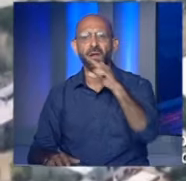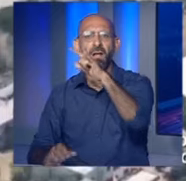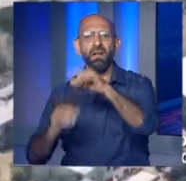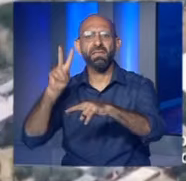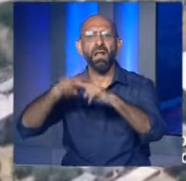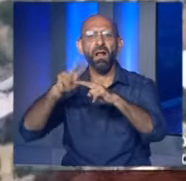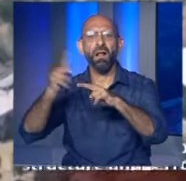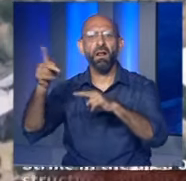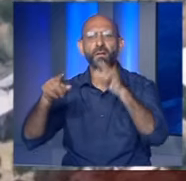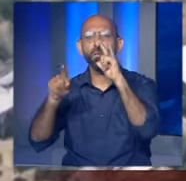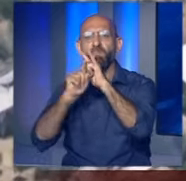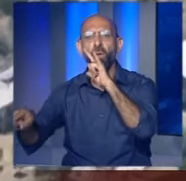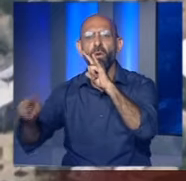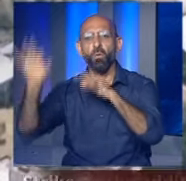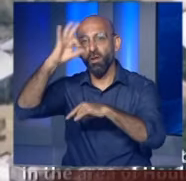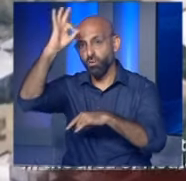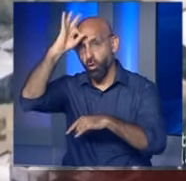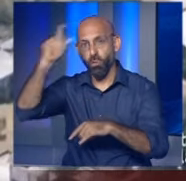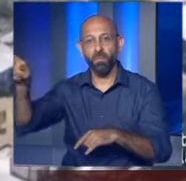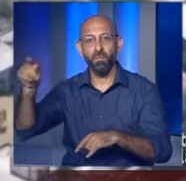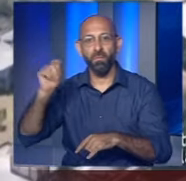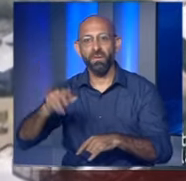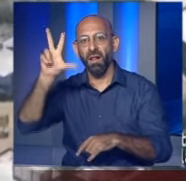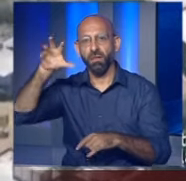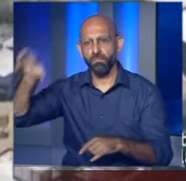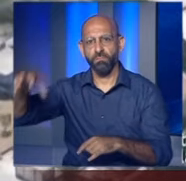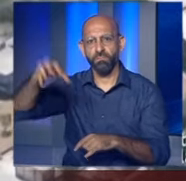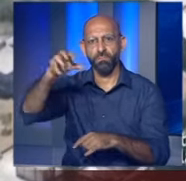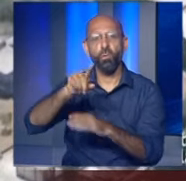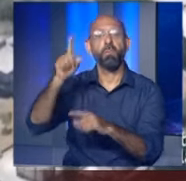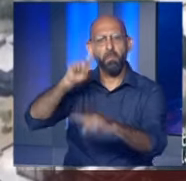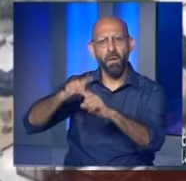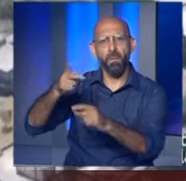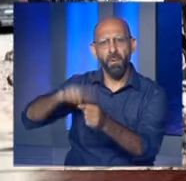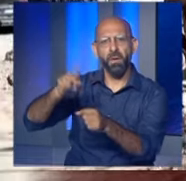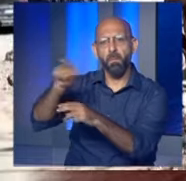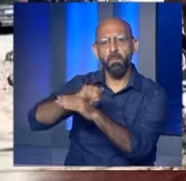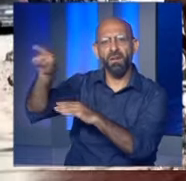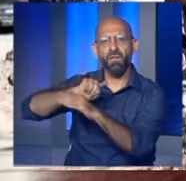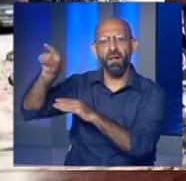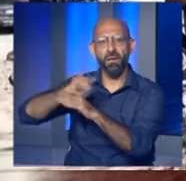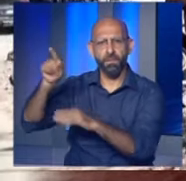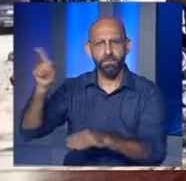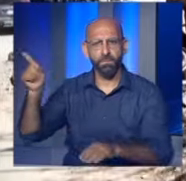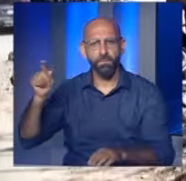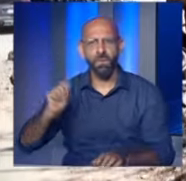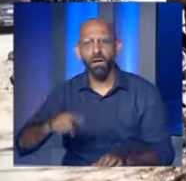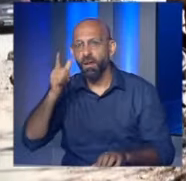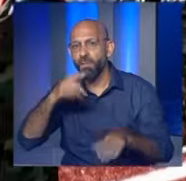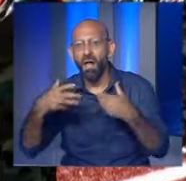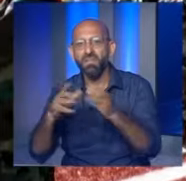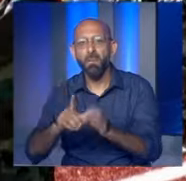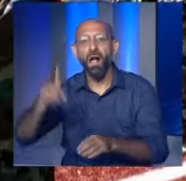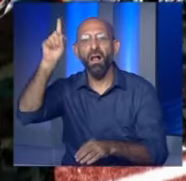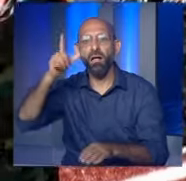الاسرائ المسير اغار على منزل في بلده حوله فاستشهد ثلاثه جنوبيين كما قصف العدو بالمدفعيه اطراف